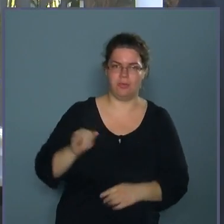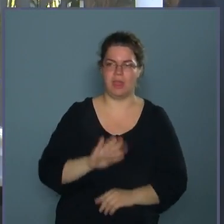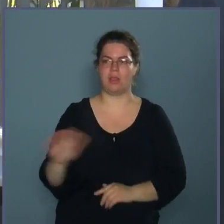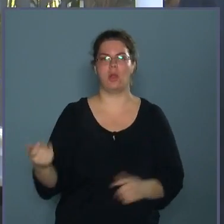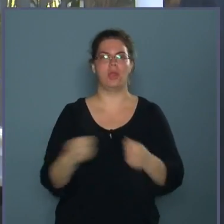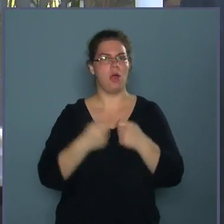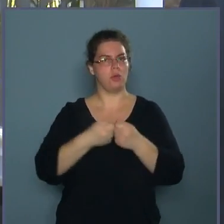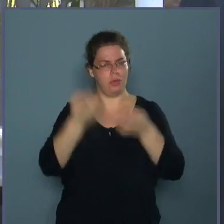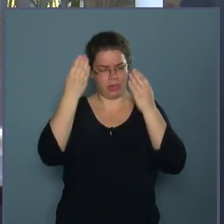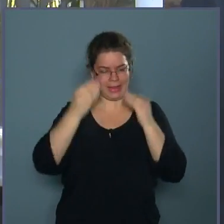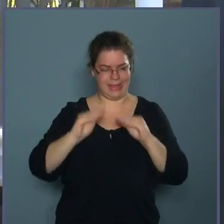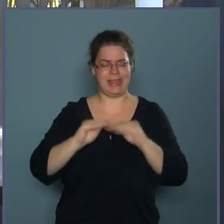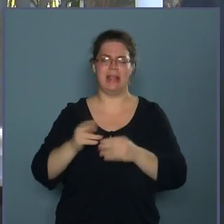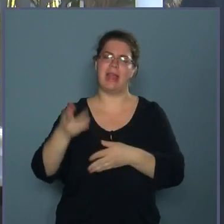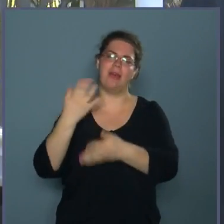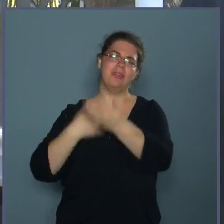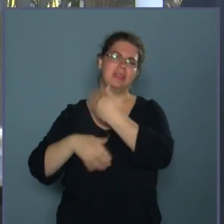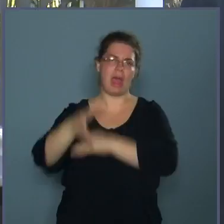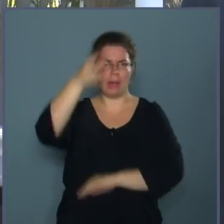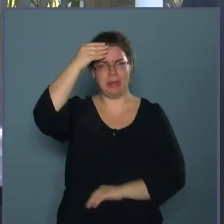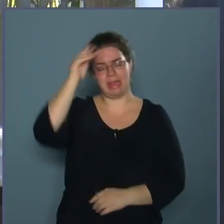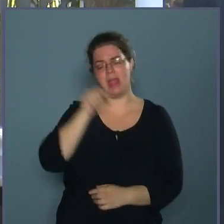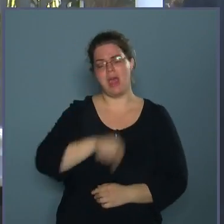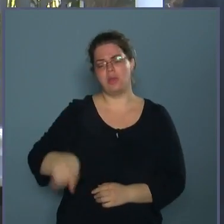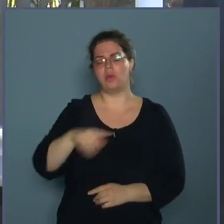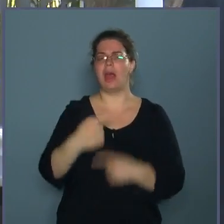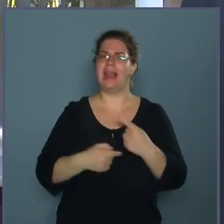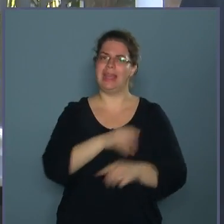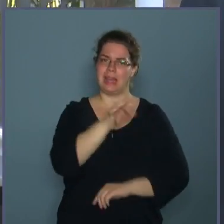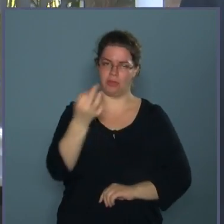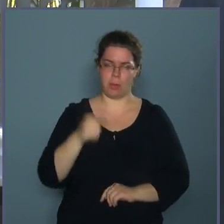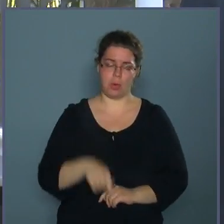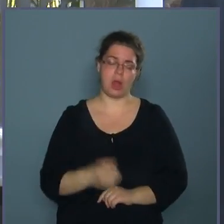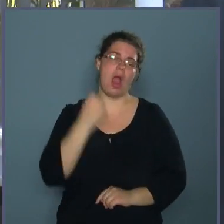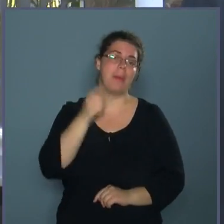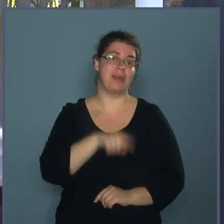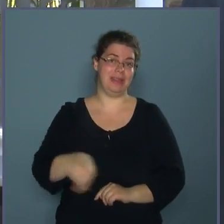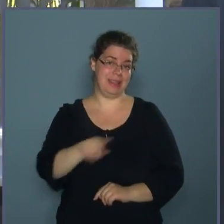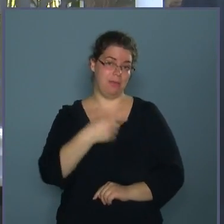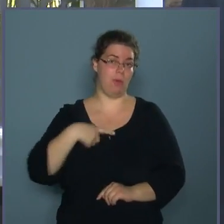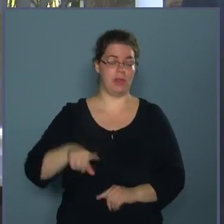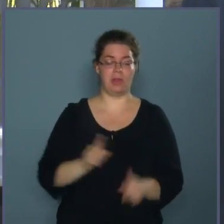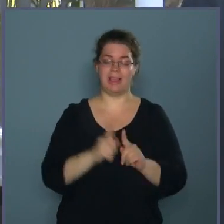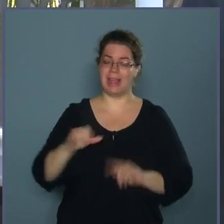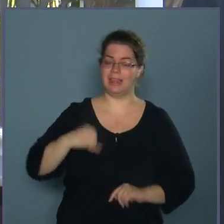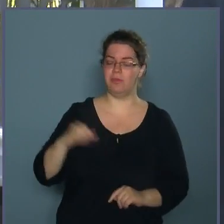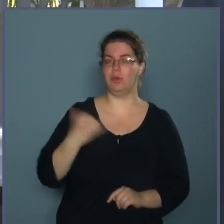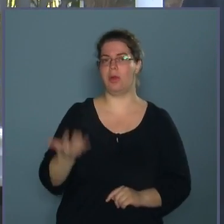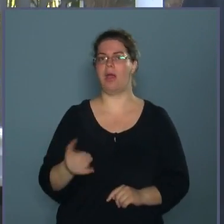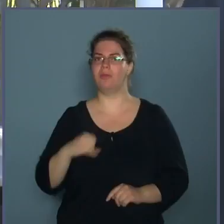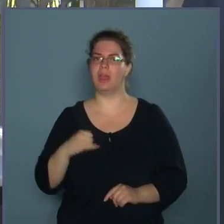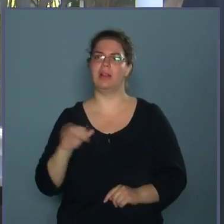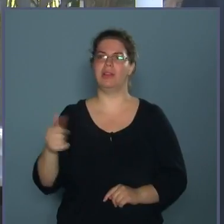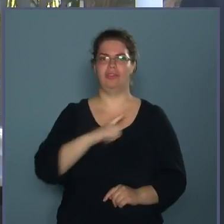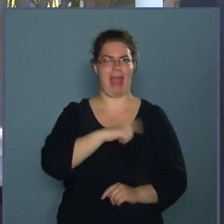közösen, tisztelettel visszaemlékezni azokra a legendás napokra, amikor ti voltatok ilyen ifjúak, fiatalok